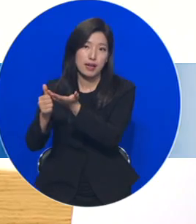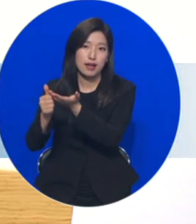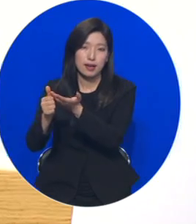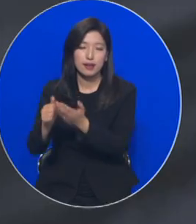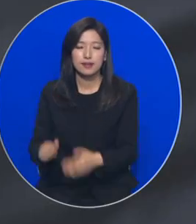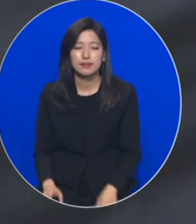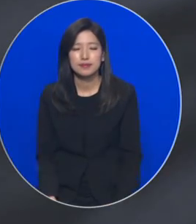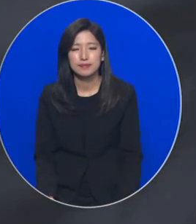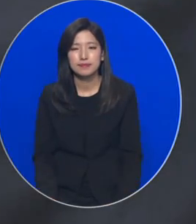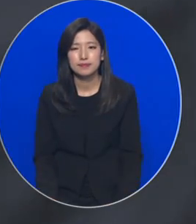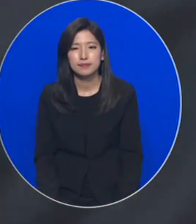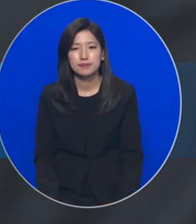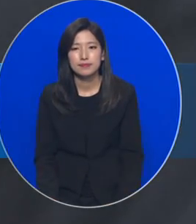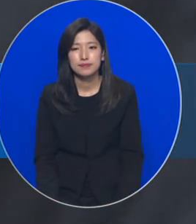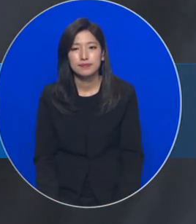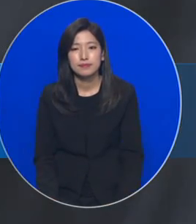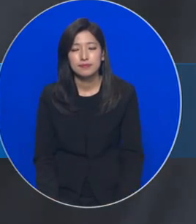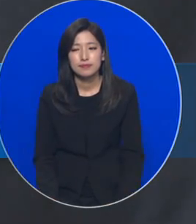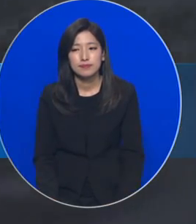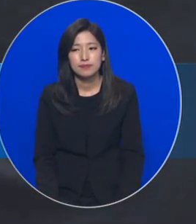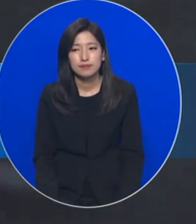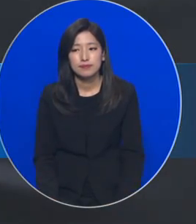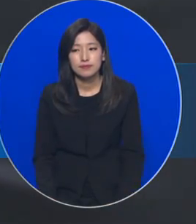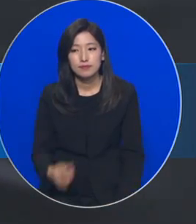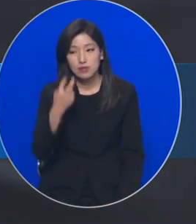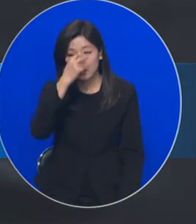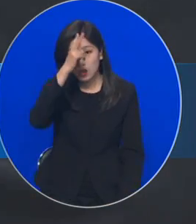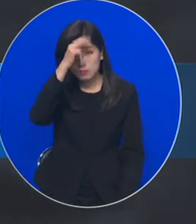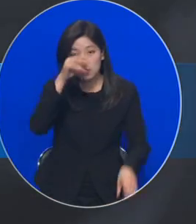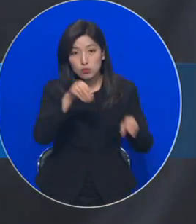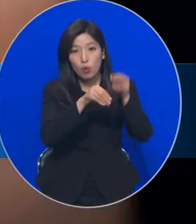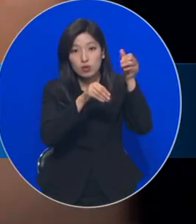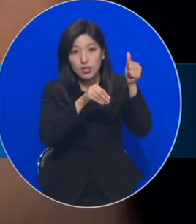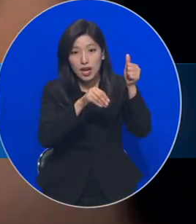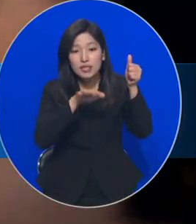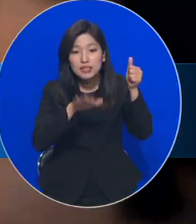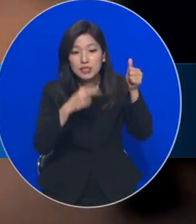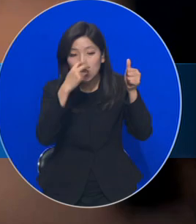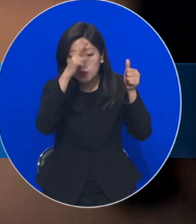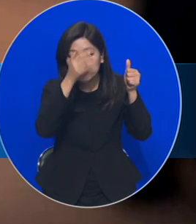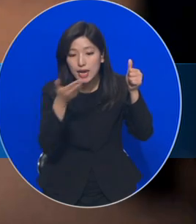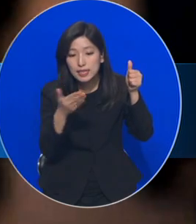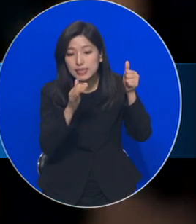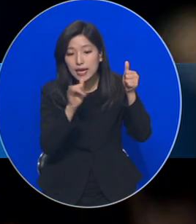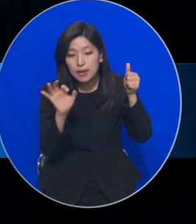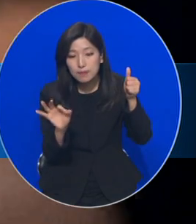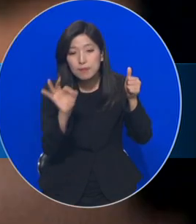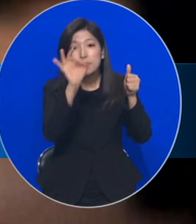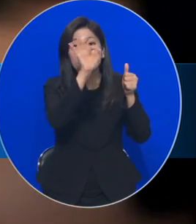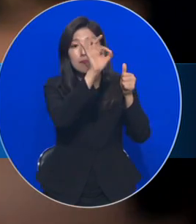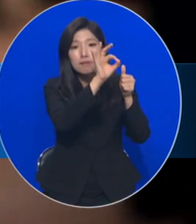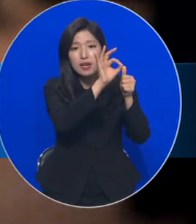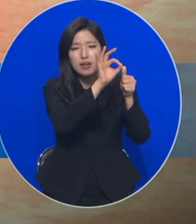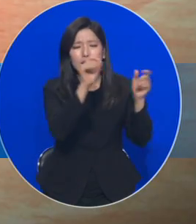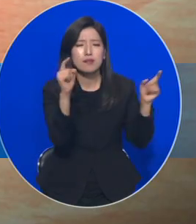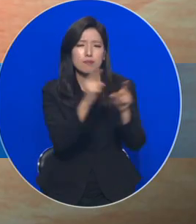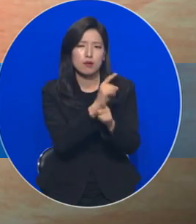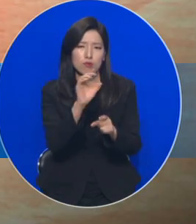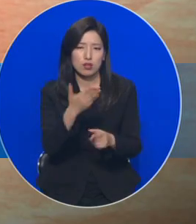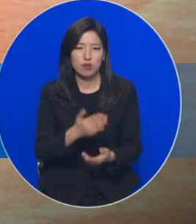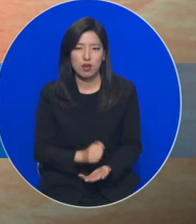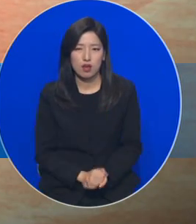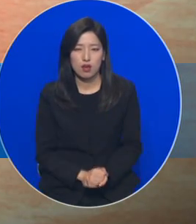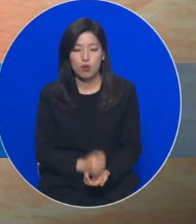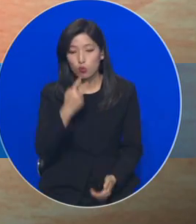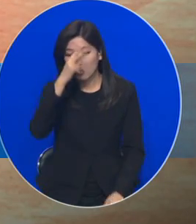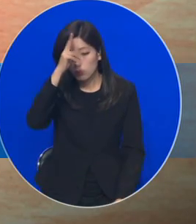했습니다. 검찰총장을 현직 검사 중에서만 임명하는 관행도 개선하도록 했습니다. 현행 검찰청법은 검사